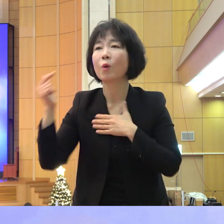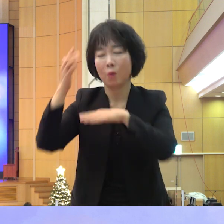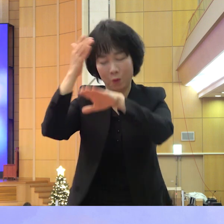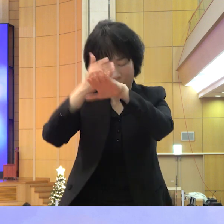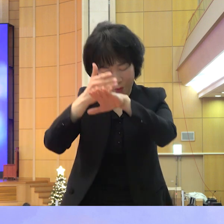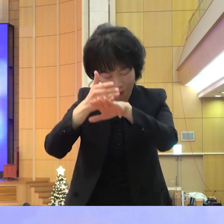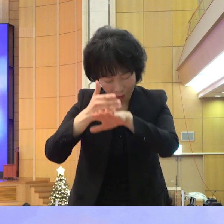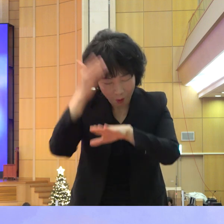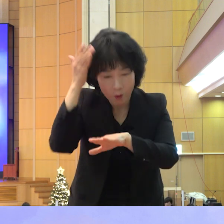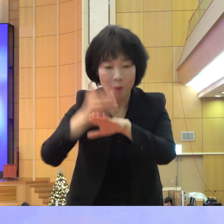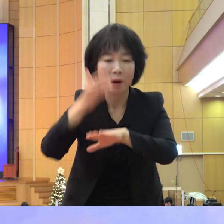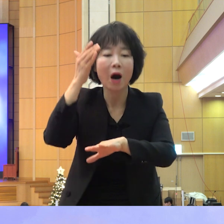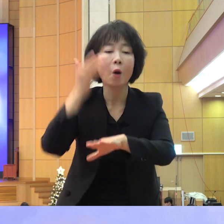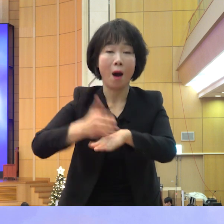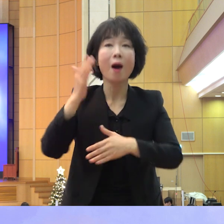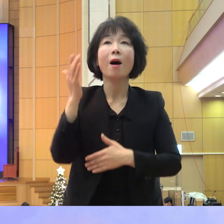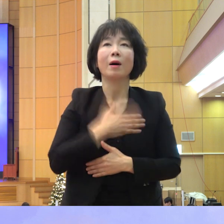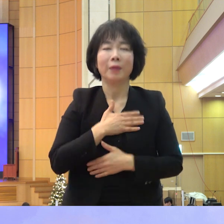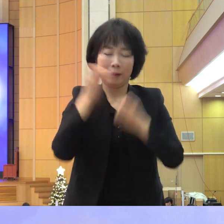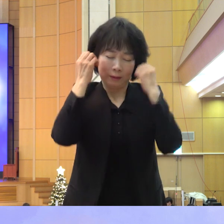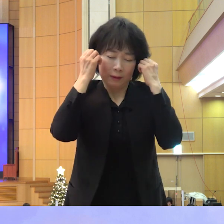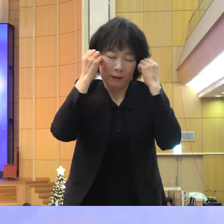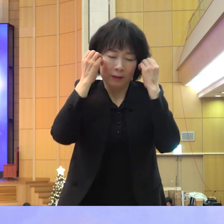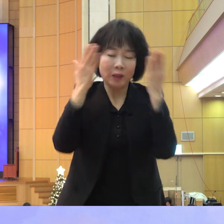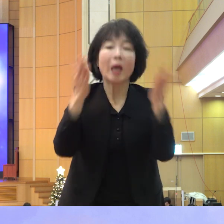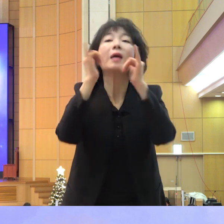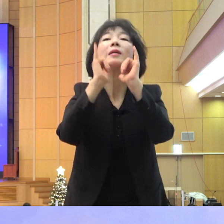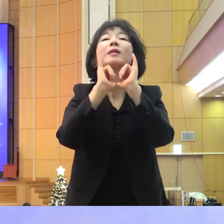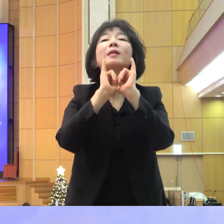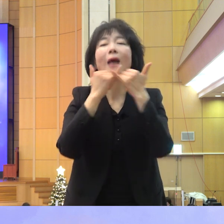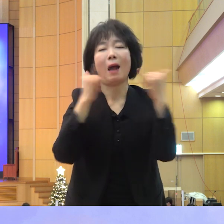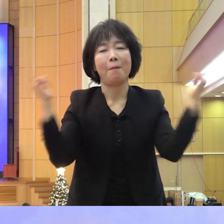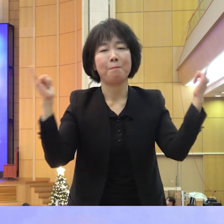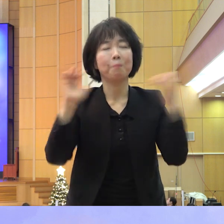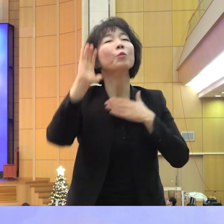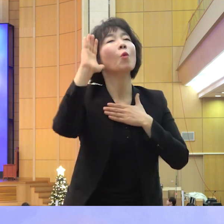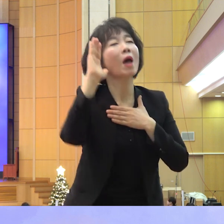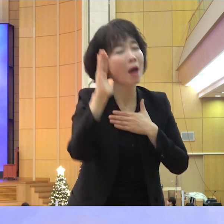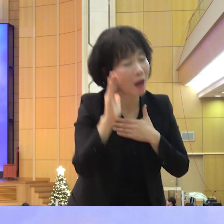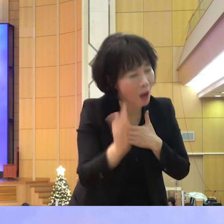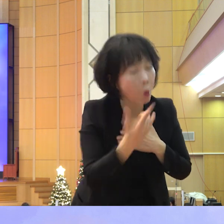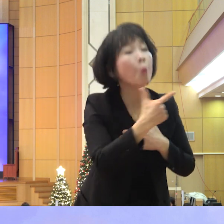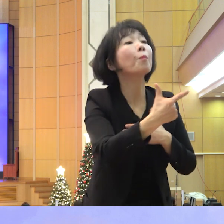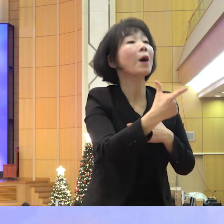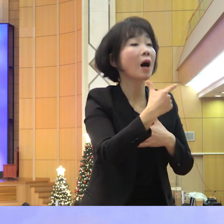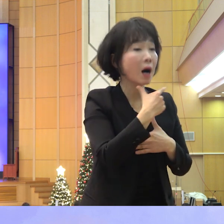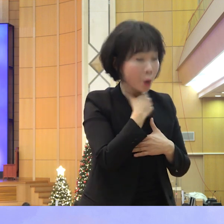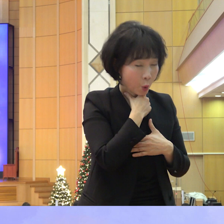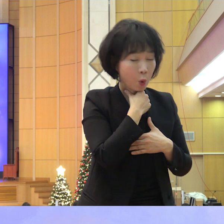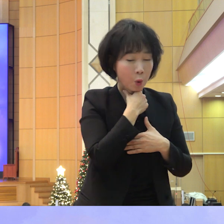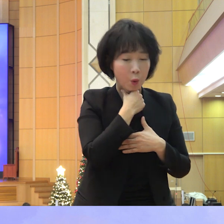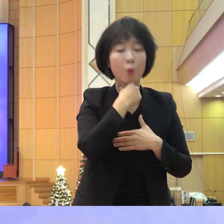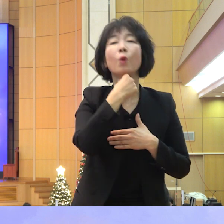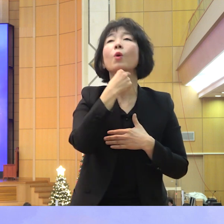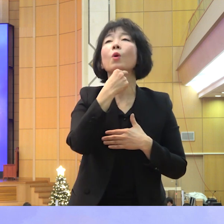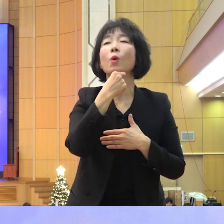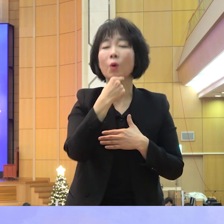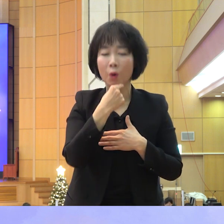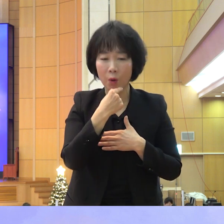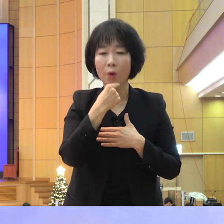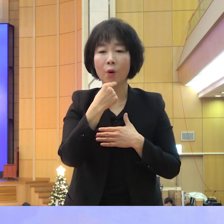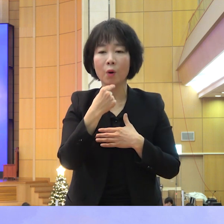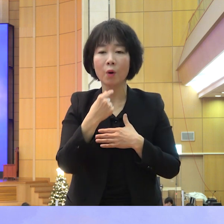너무 고마워 새 사람이 1절 예수님을